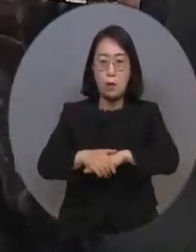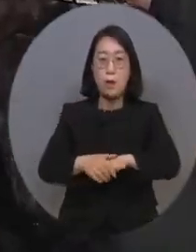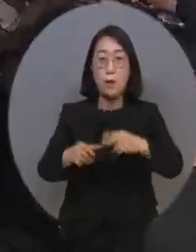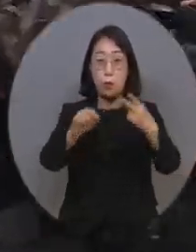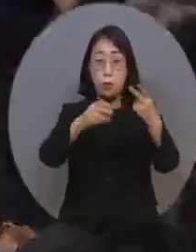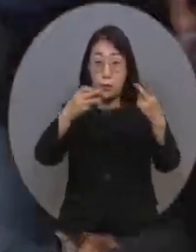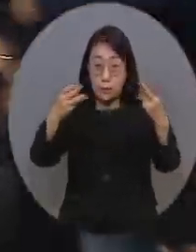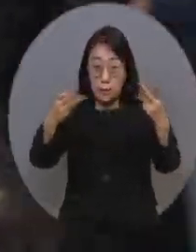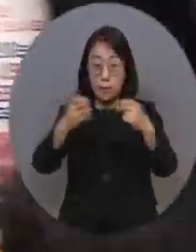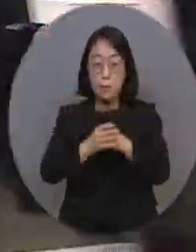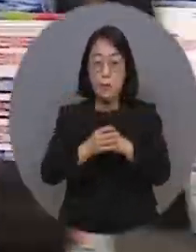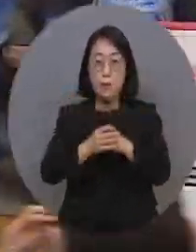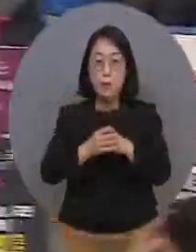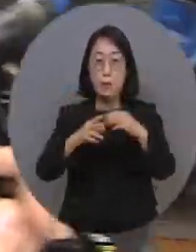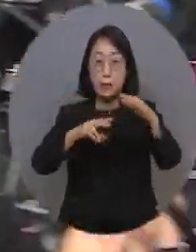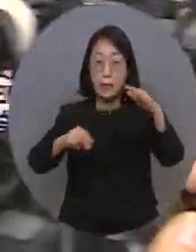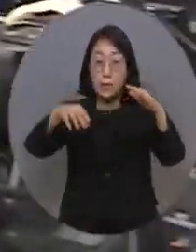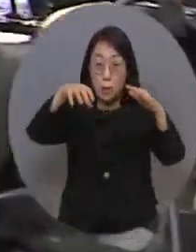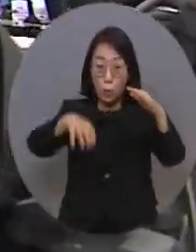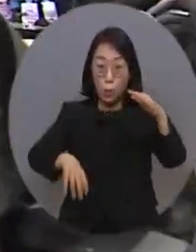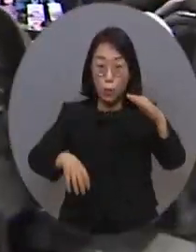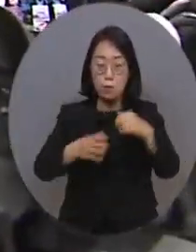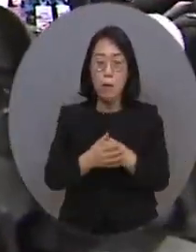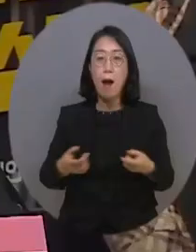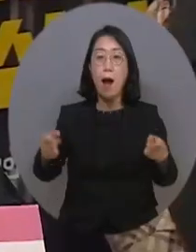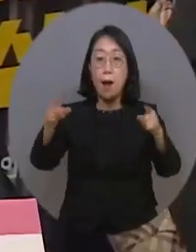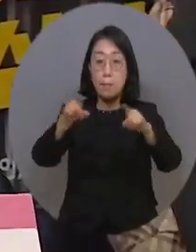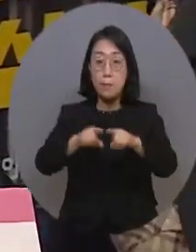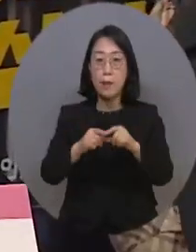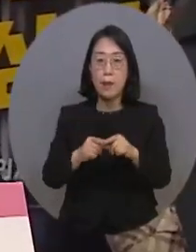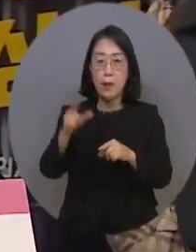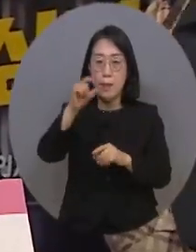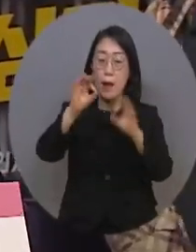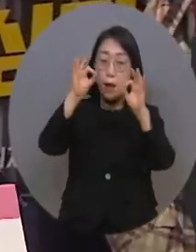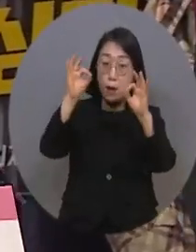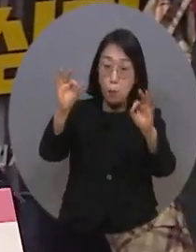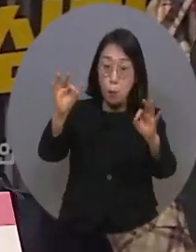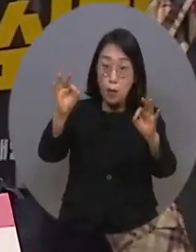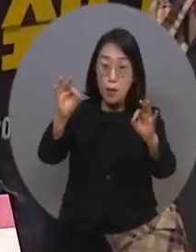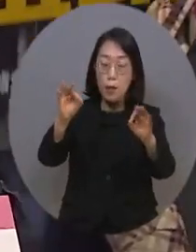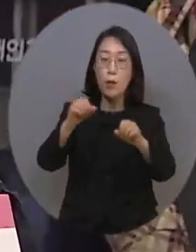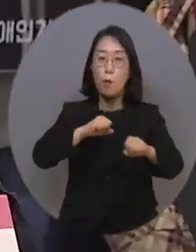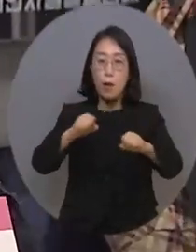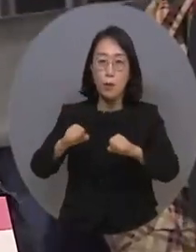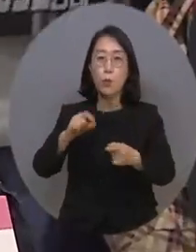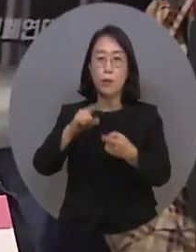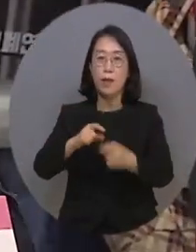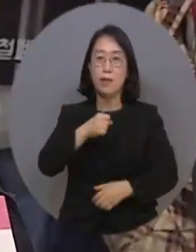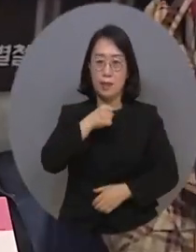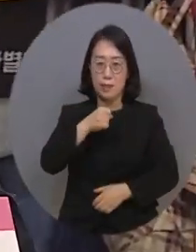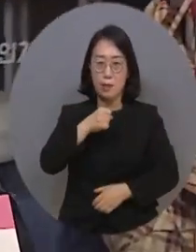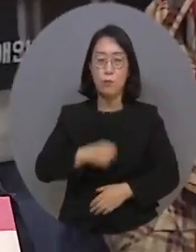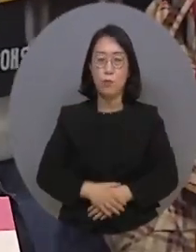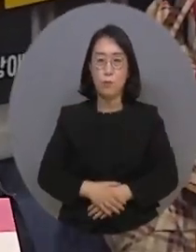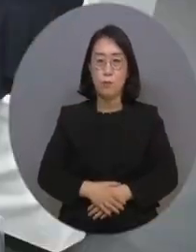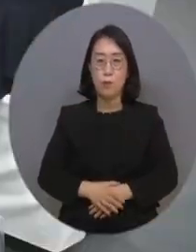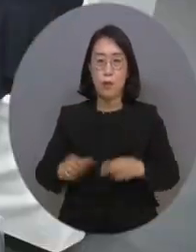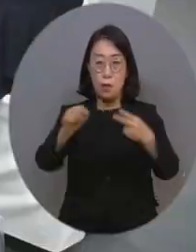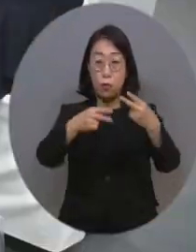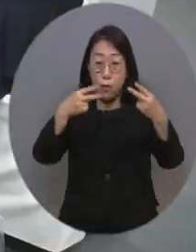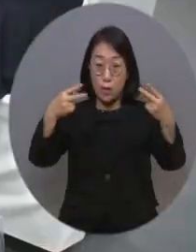13일 전장현은 삼각지역에서 시민과 함께하는 달보기 운동 기자회견을 열었습니다. 앞서 지난